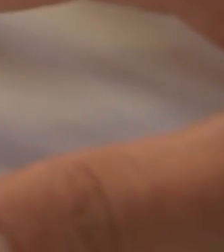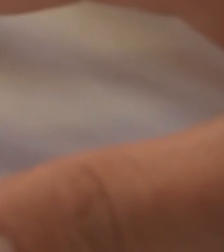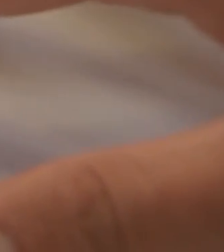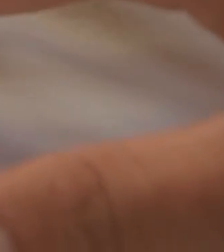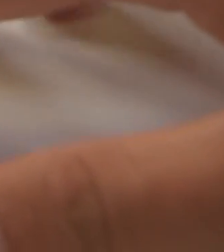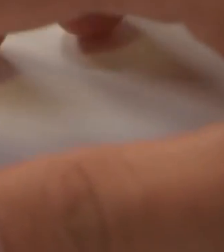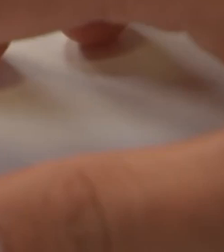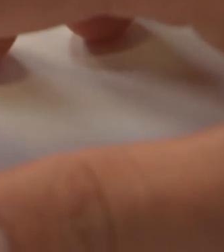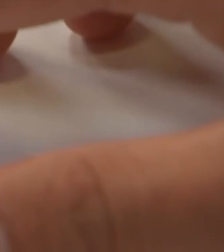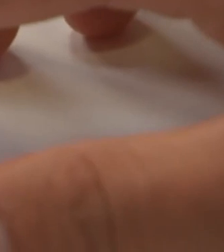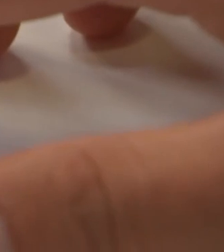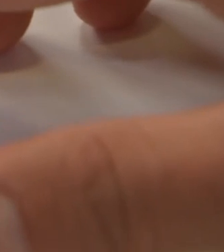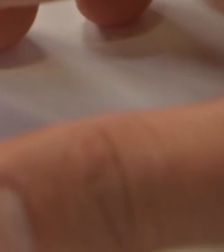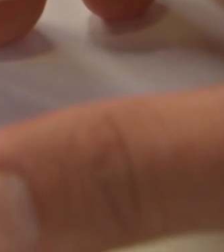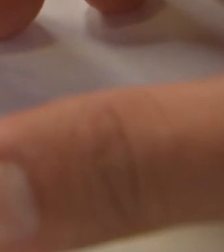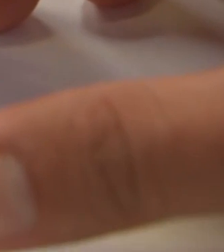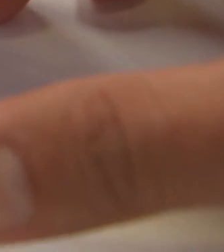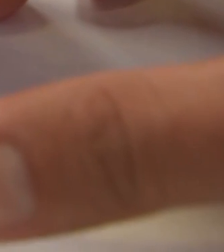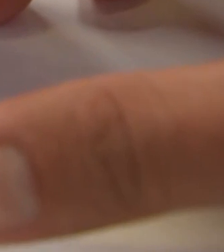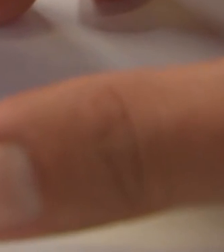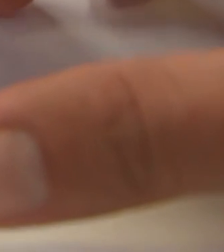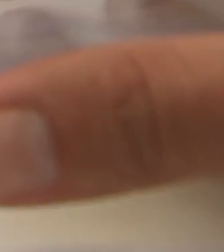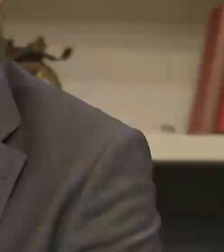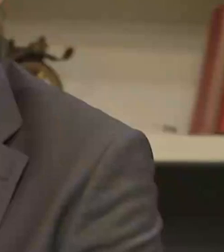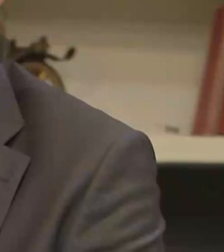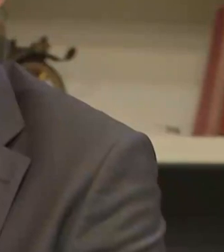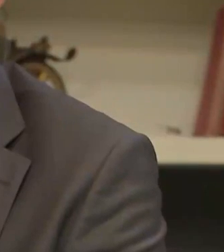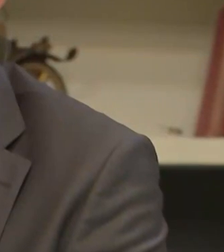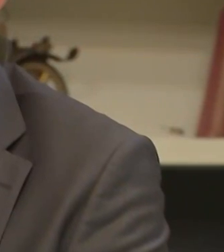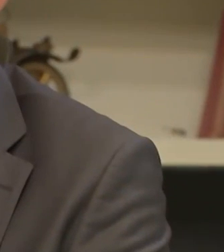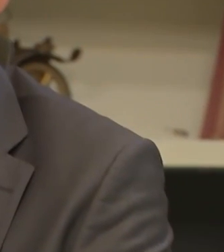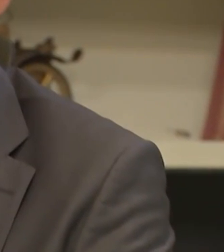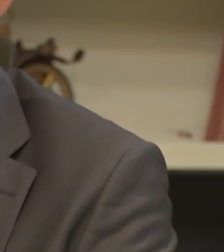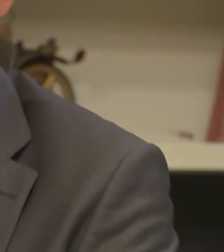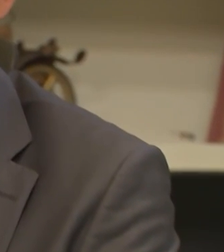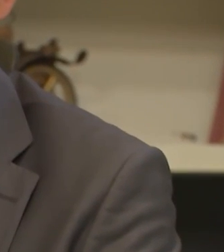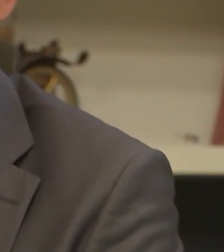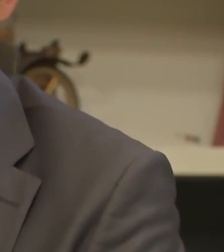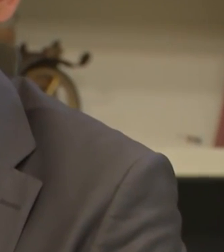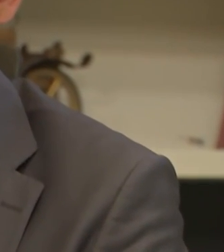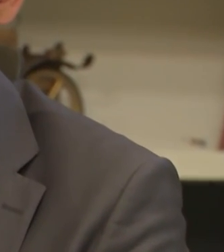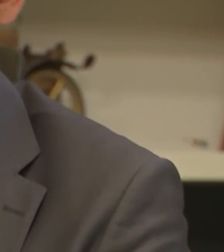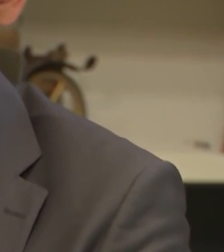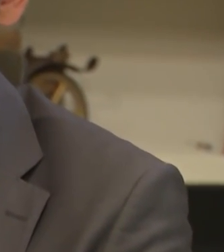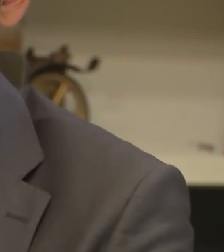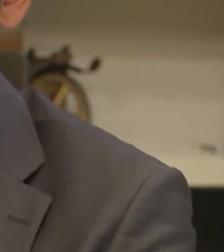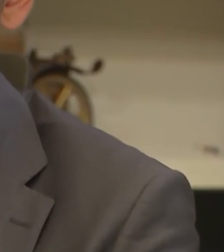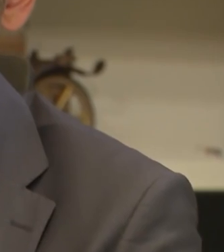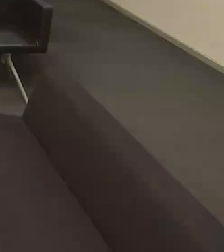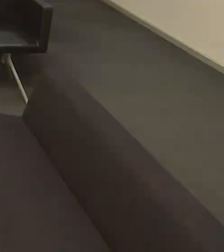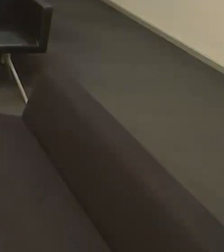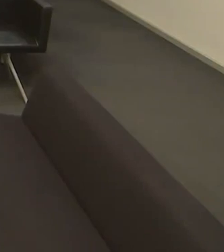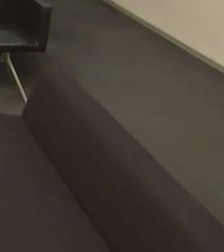muhatap oluyor. Dosyada elini aşağı doğru kaydırarak tüm aramaları kontrol ediyor. Kız yetiştirme yurdu yazısını